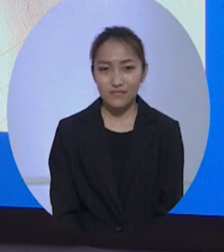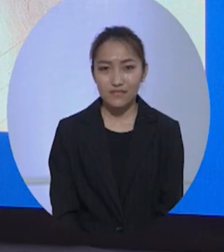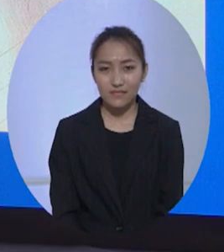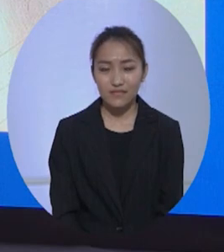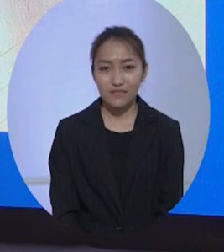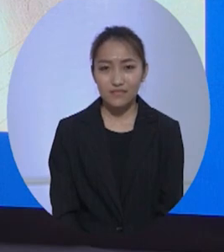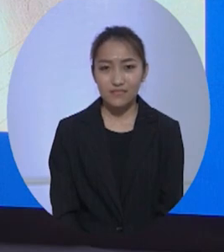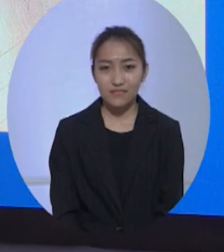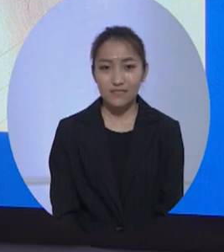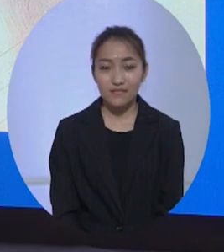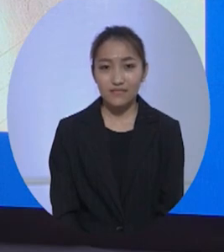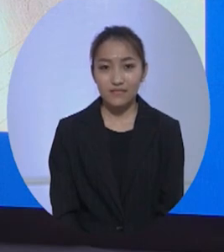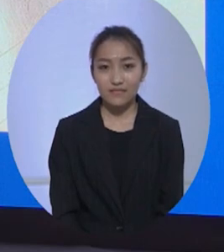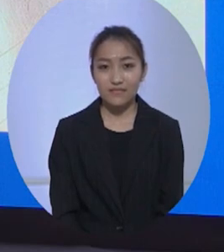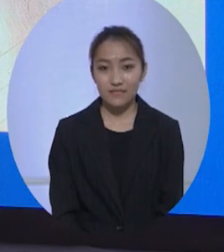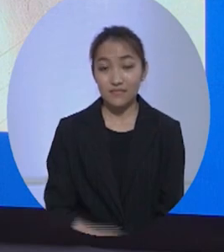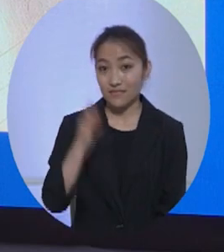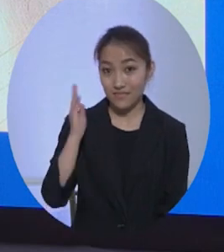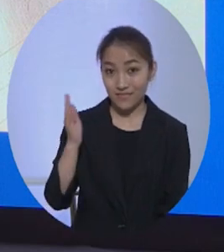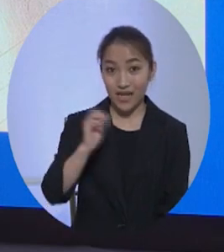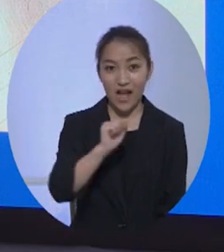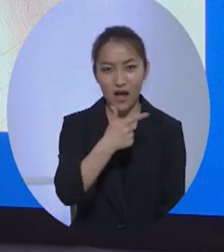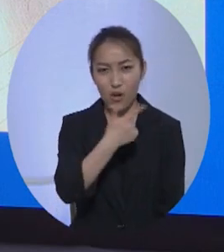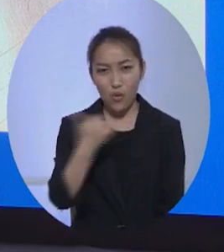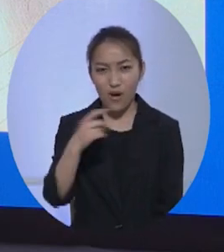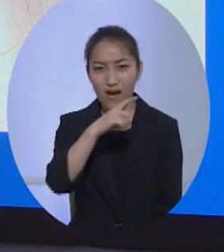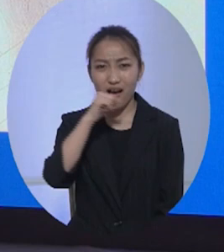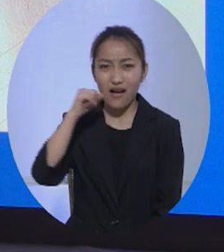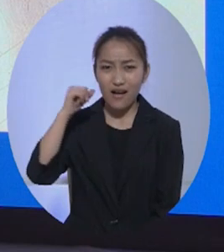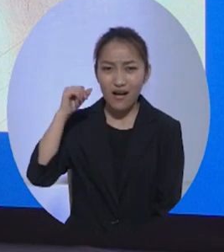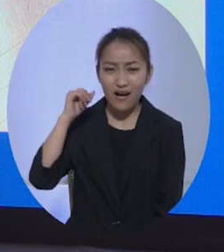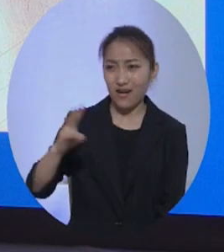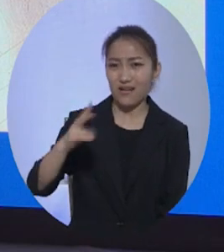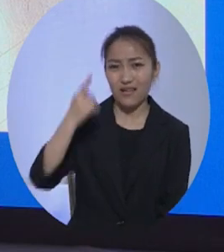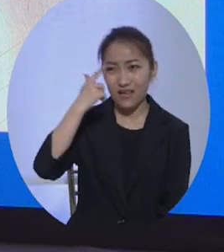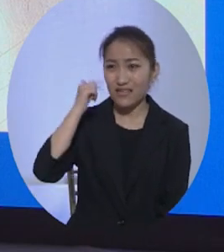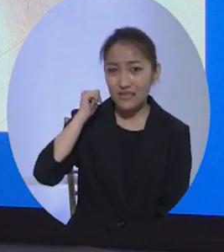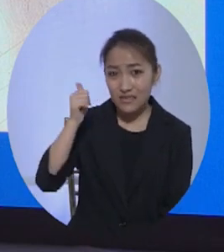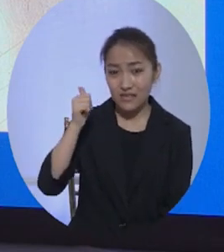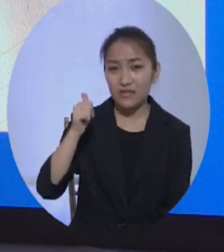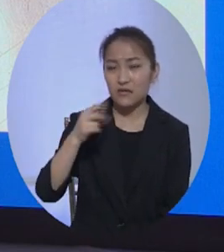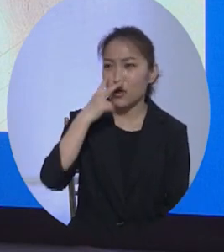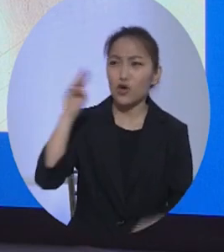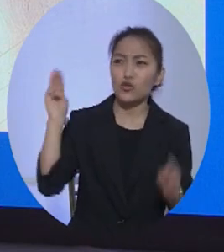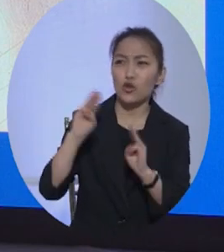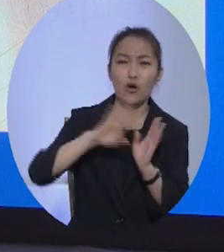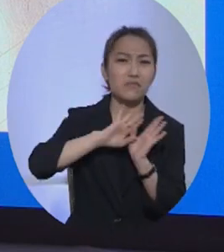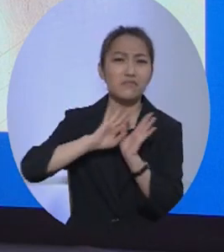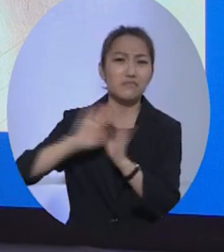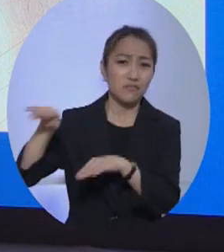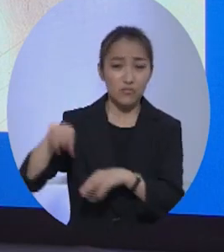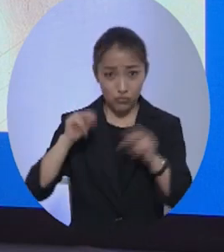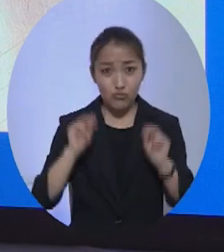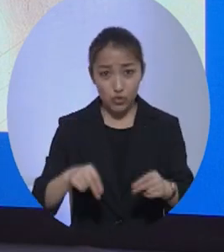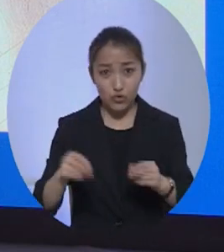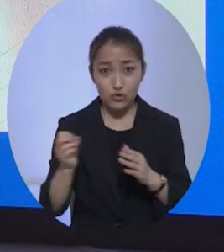болцсон хүн минлэг эцэг өвгнийг тоохгүй ч болно шүү. Шууд хайж болно. Үнэн бохгүй юу? Өнөөдөр